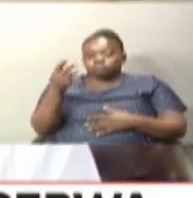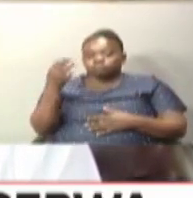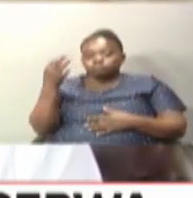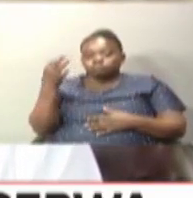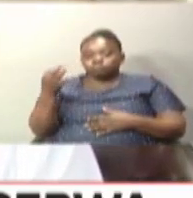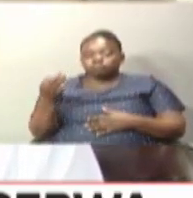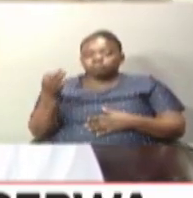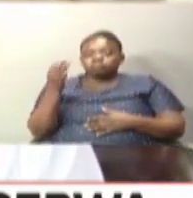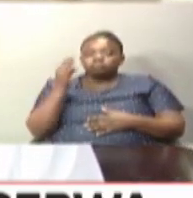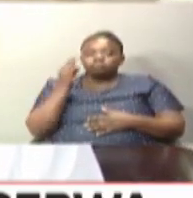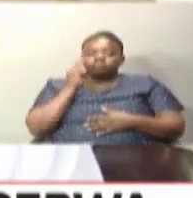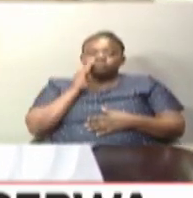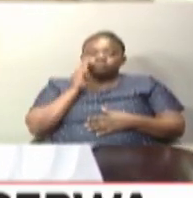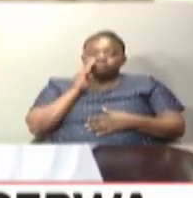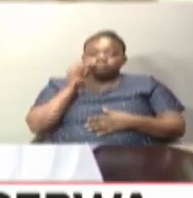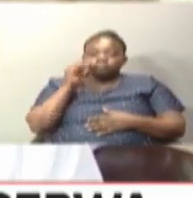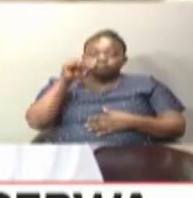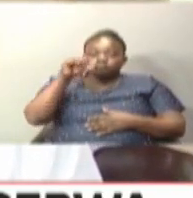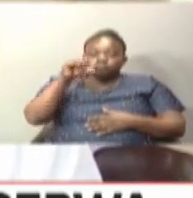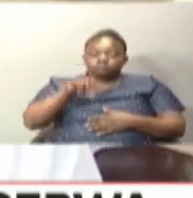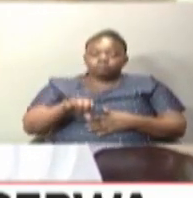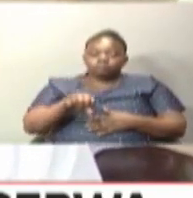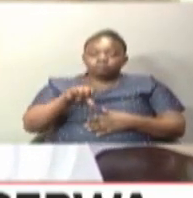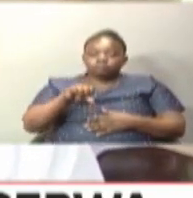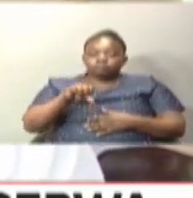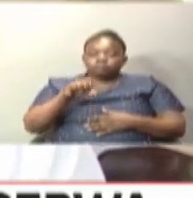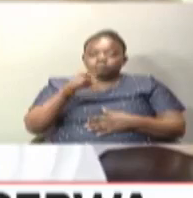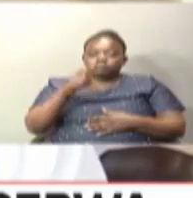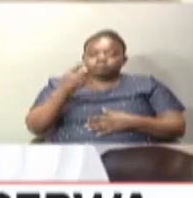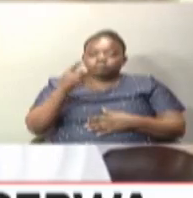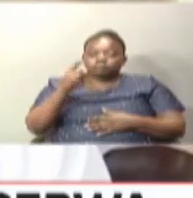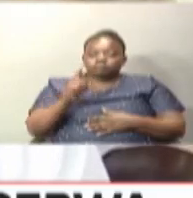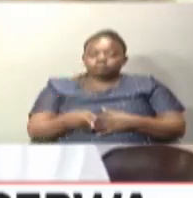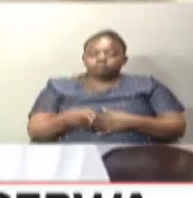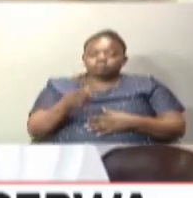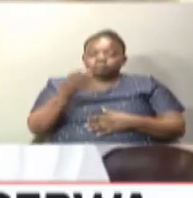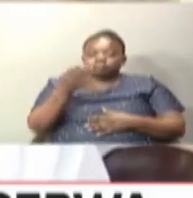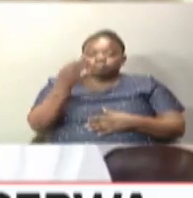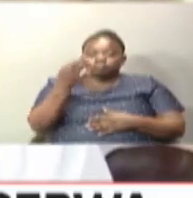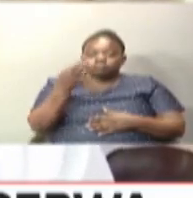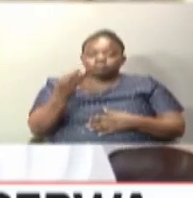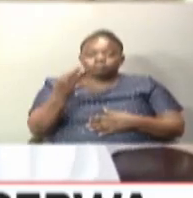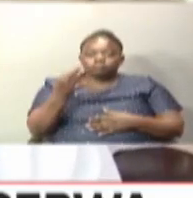23 emitwalo 91 enkumi